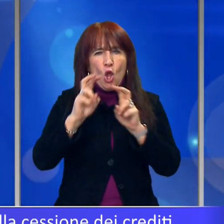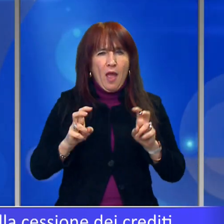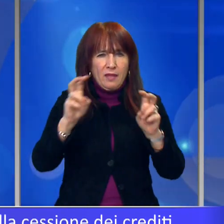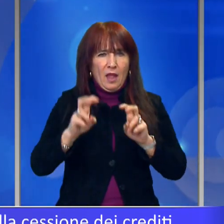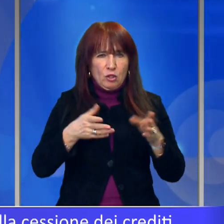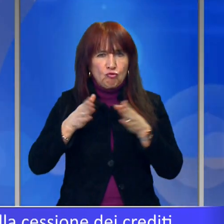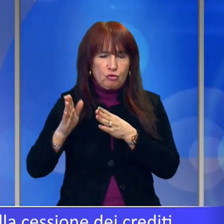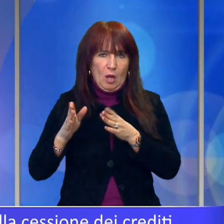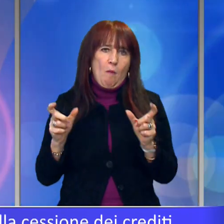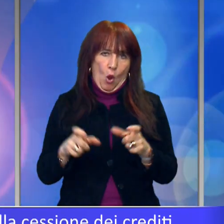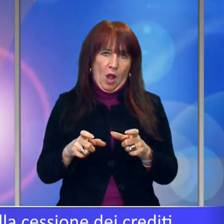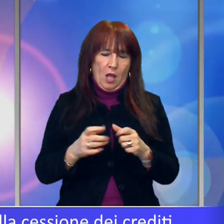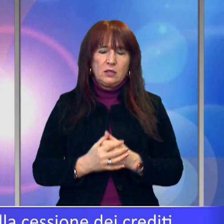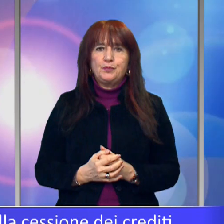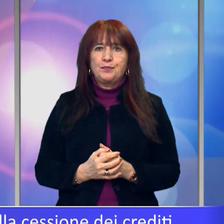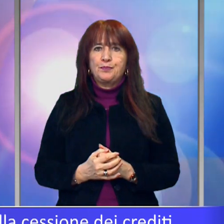edifici